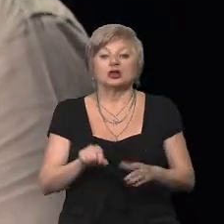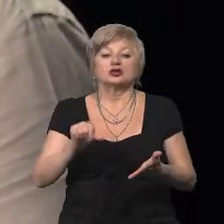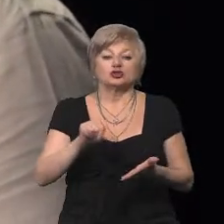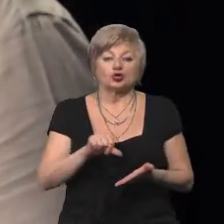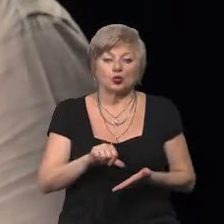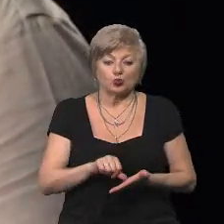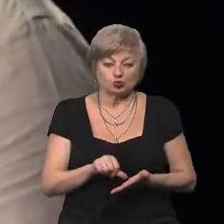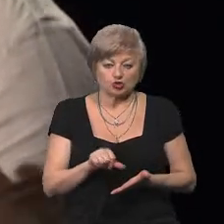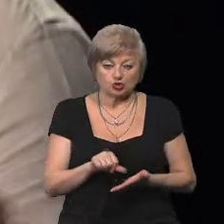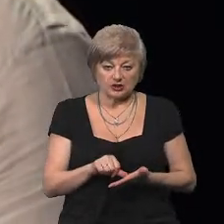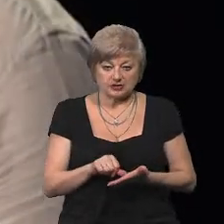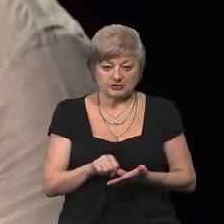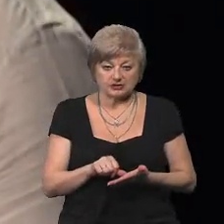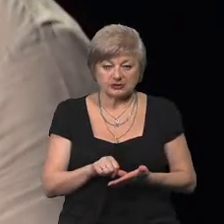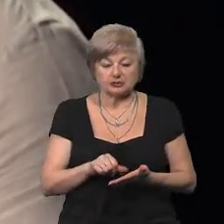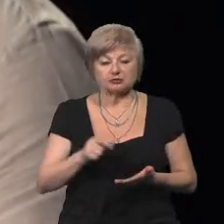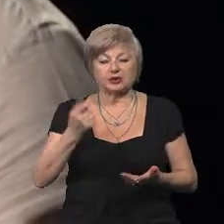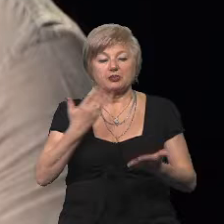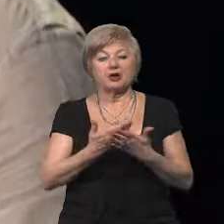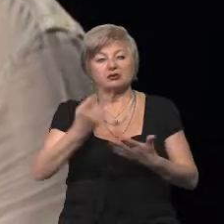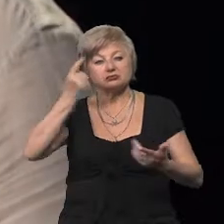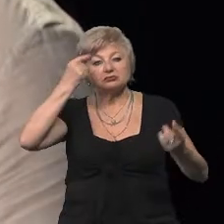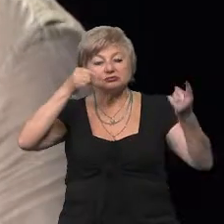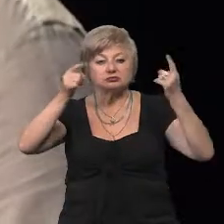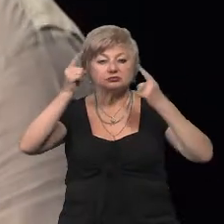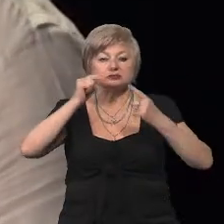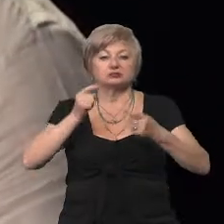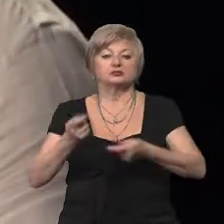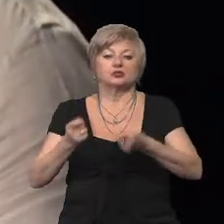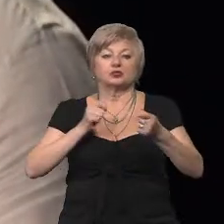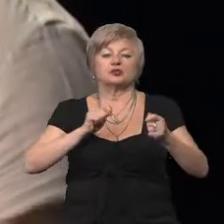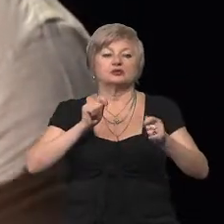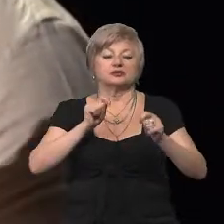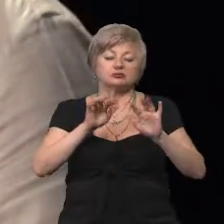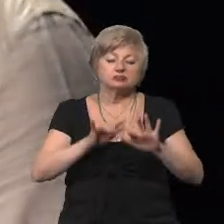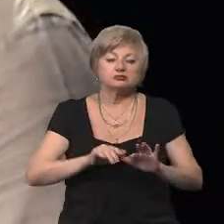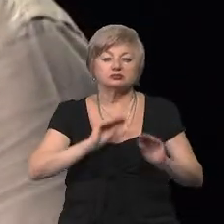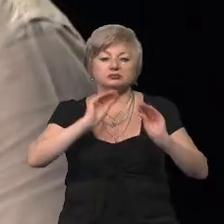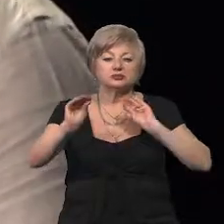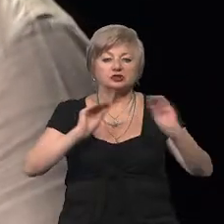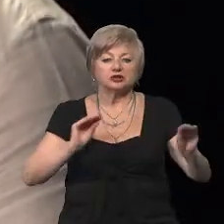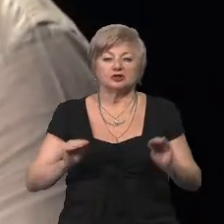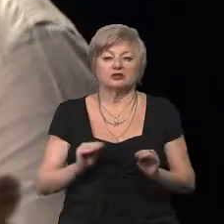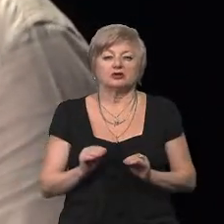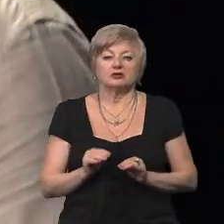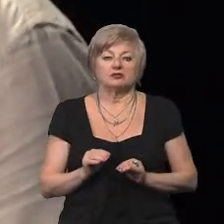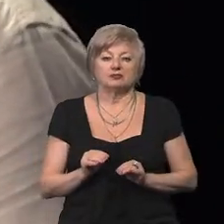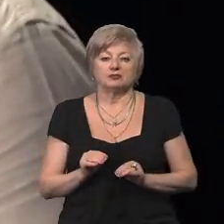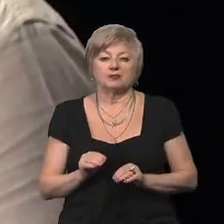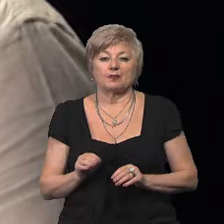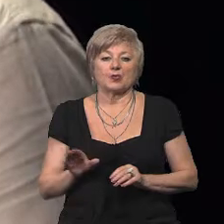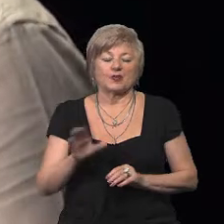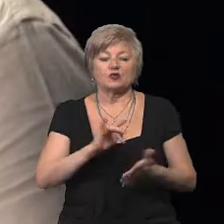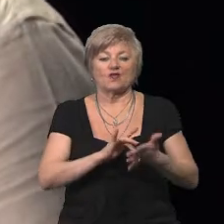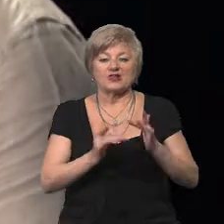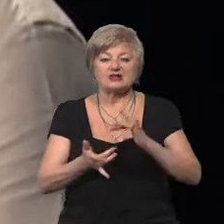же препродакшене, да, дизайнеры, верстальщики, типография, IT,